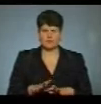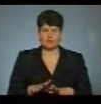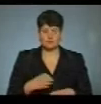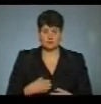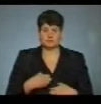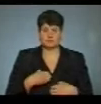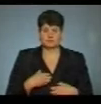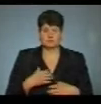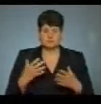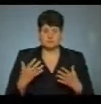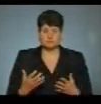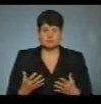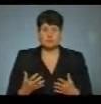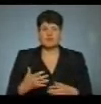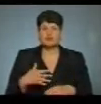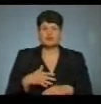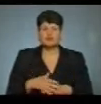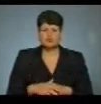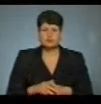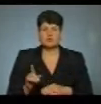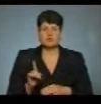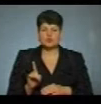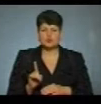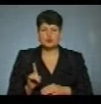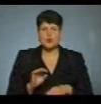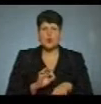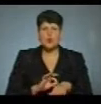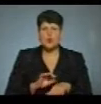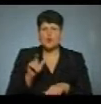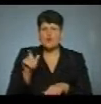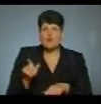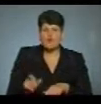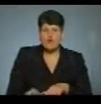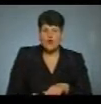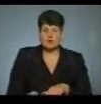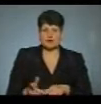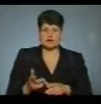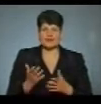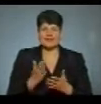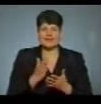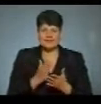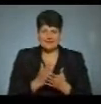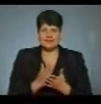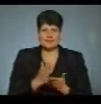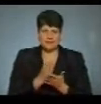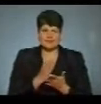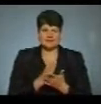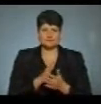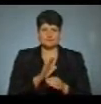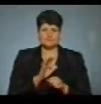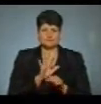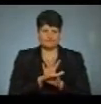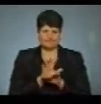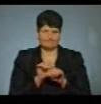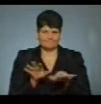так? Десь, щоб ми розуміли, що хворий чи людина, яка є носієм коронавірусної інфекції, так?